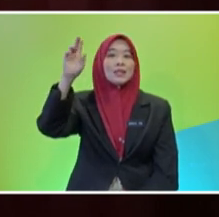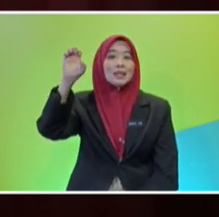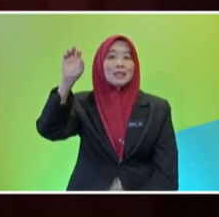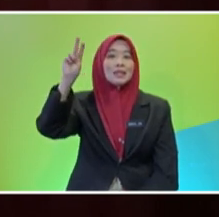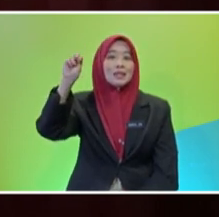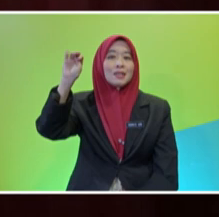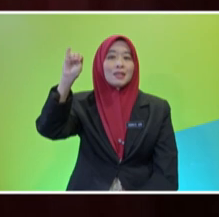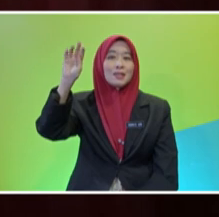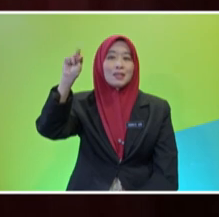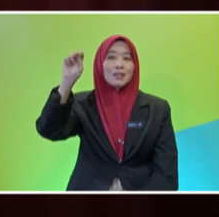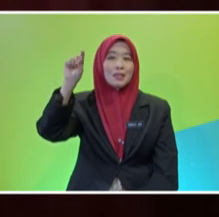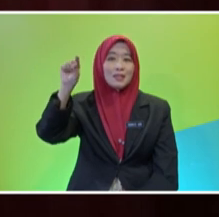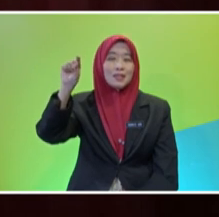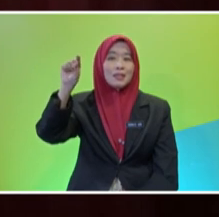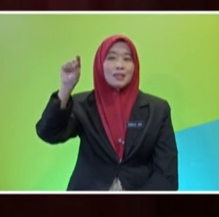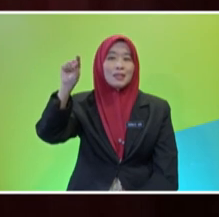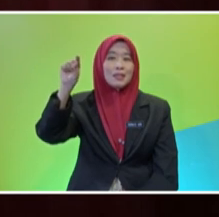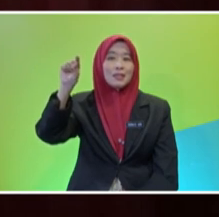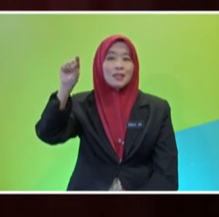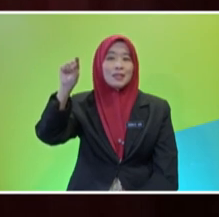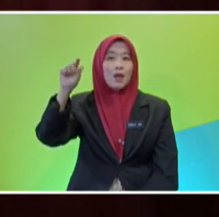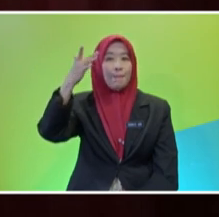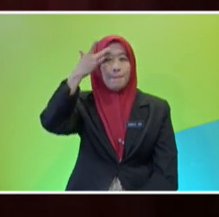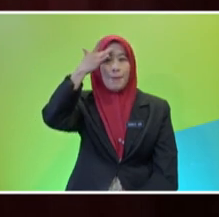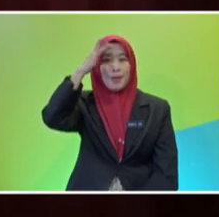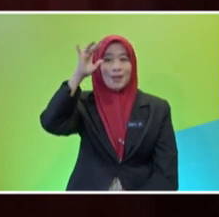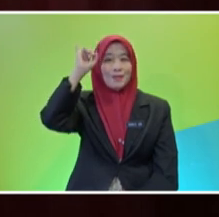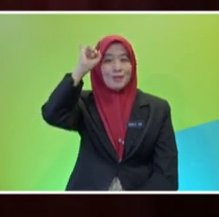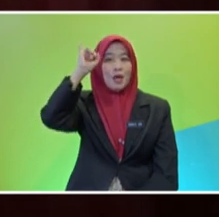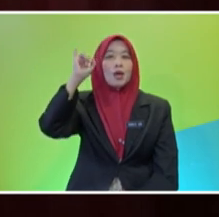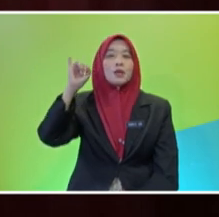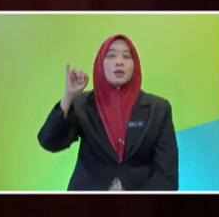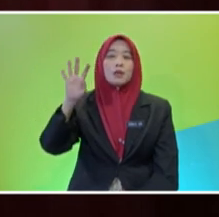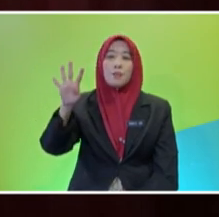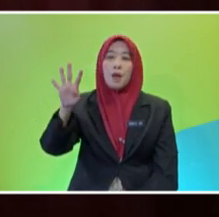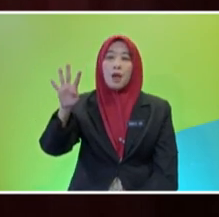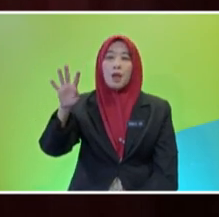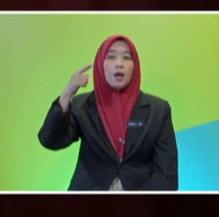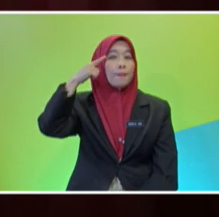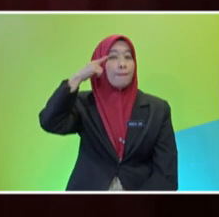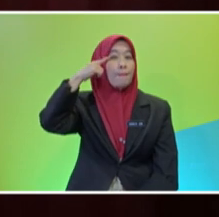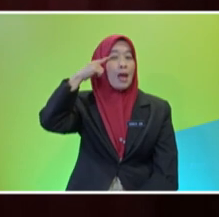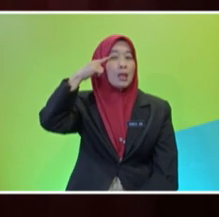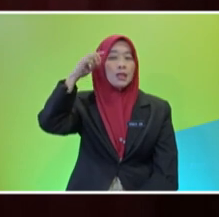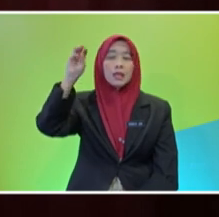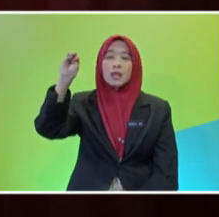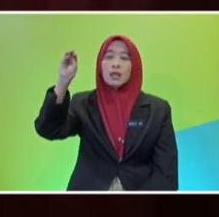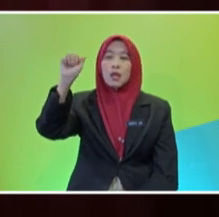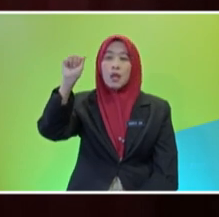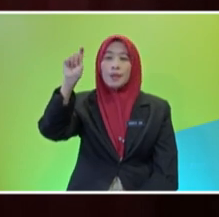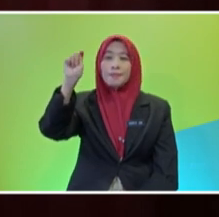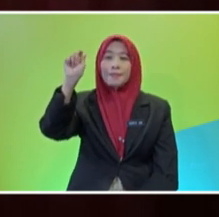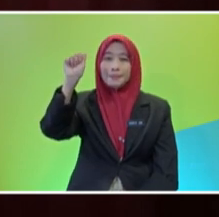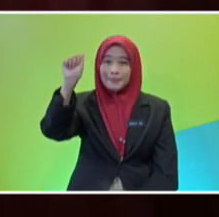Kening. Kening. Kening. Pandai Irfan. Yang keempat adalah mata.